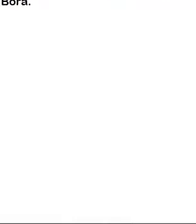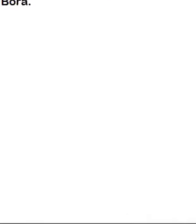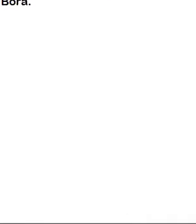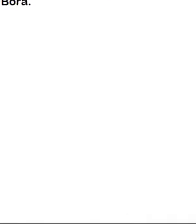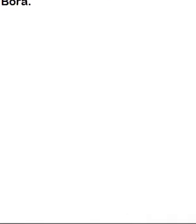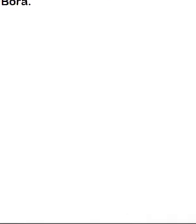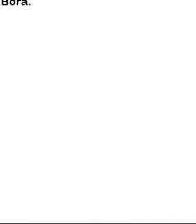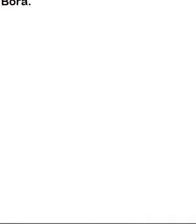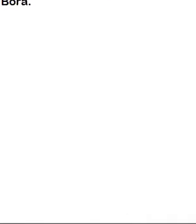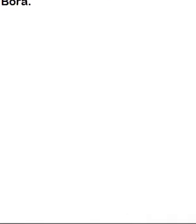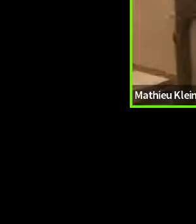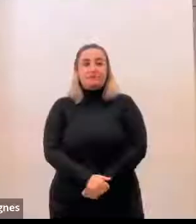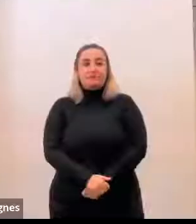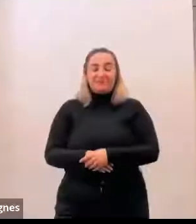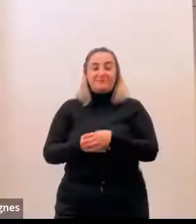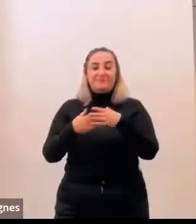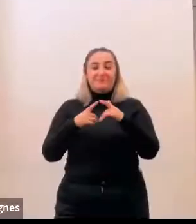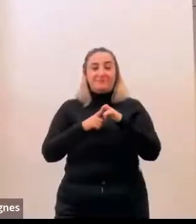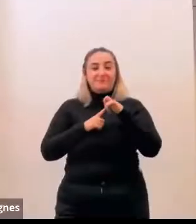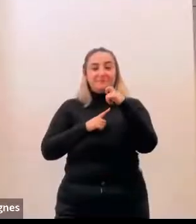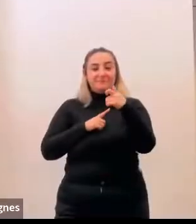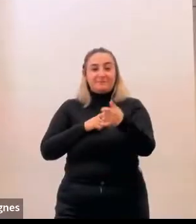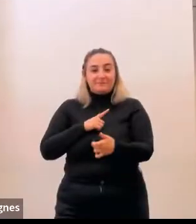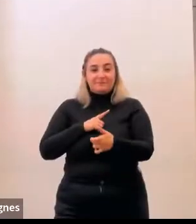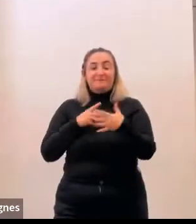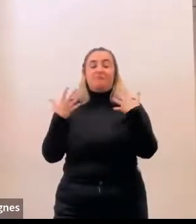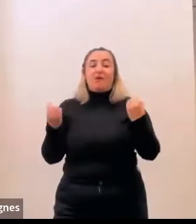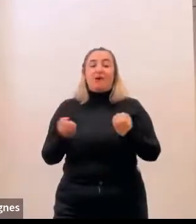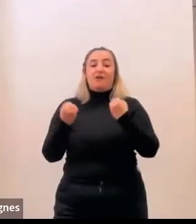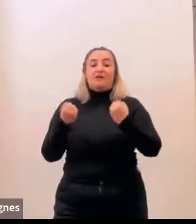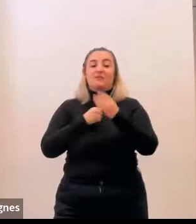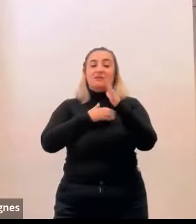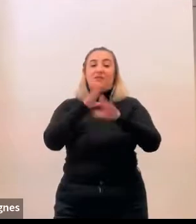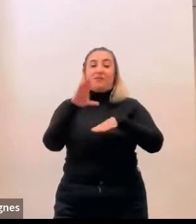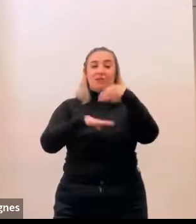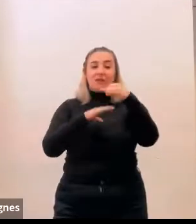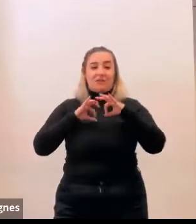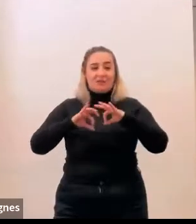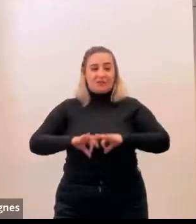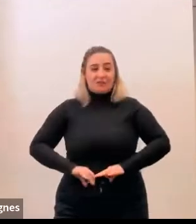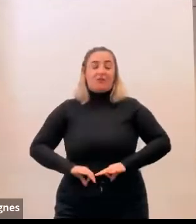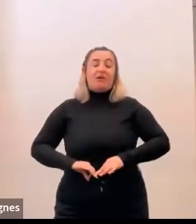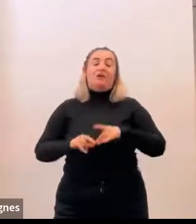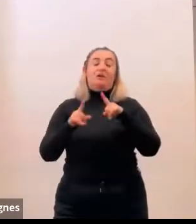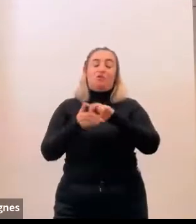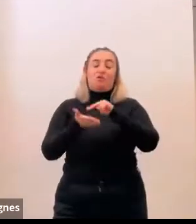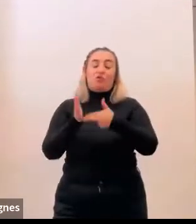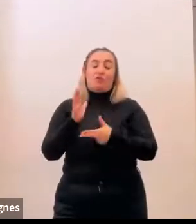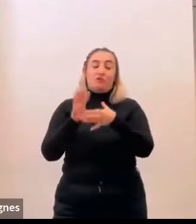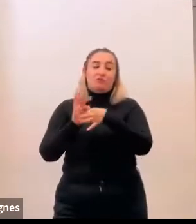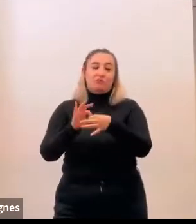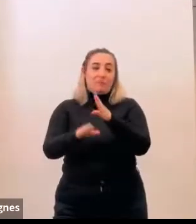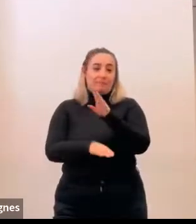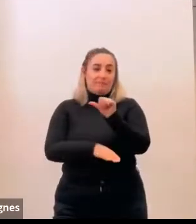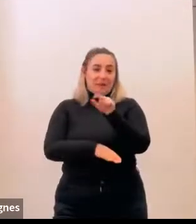Unanimité, merci. Nous poursuivons avec les activités périscolaires et une convention avec Bazin.